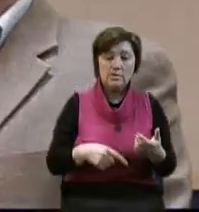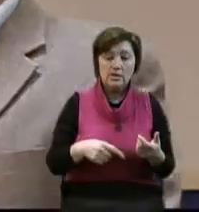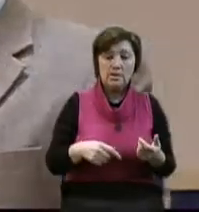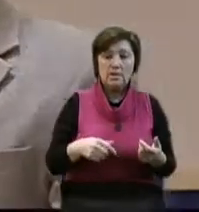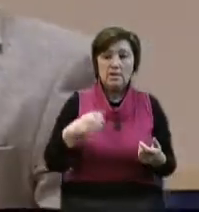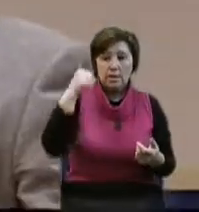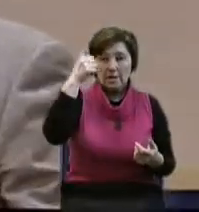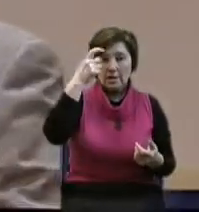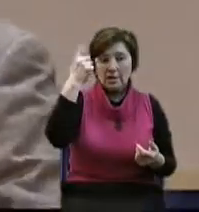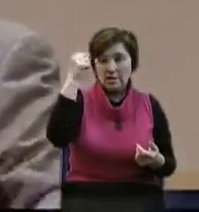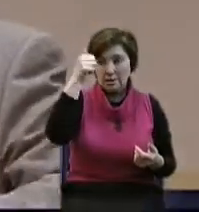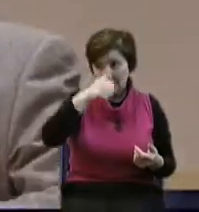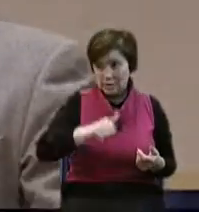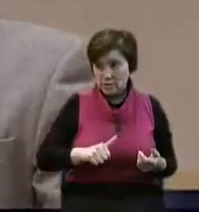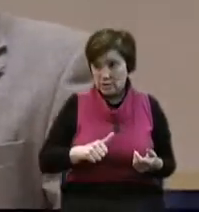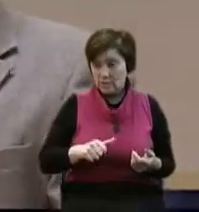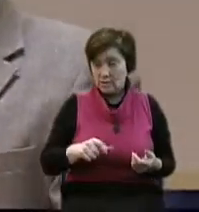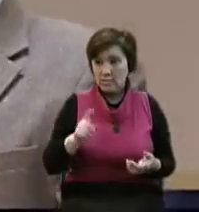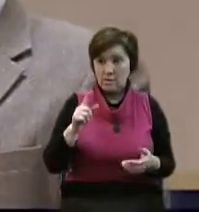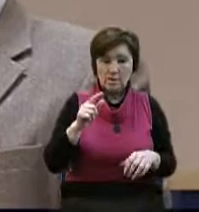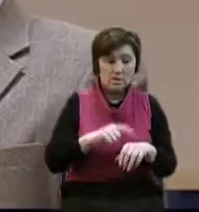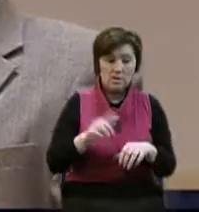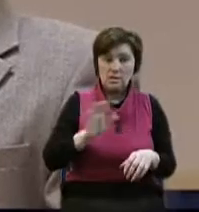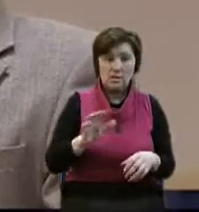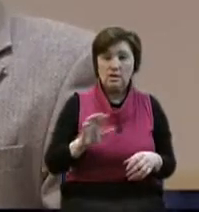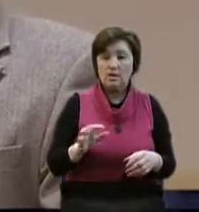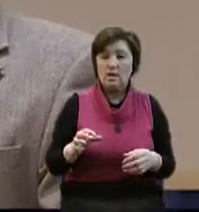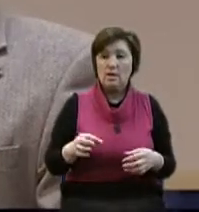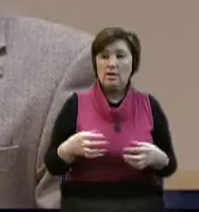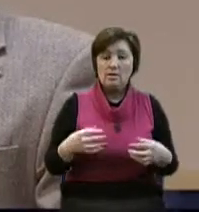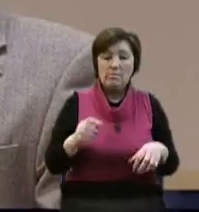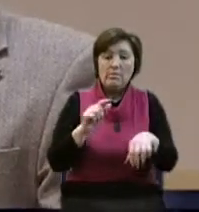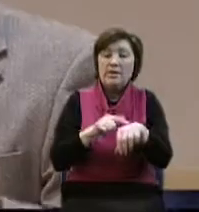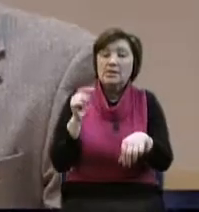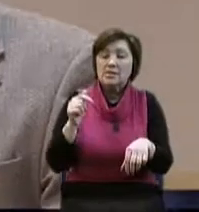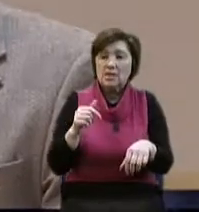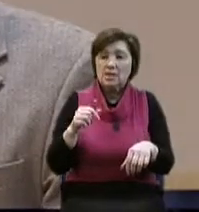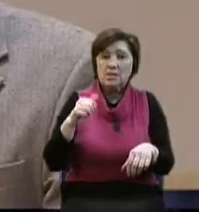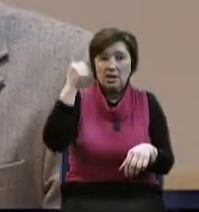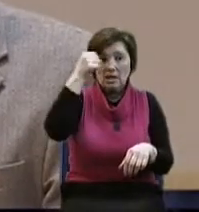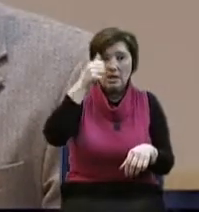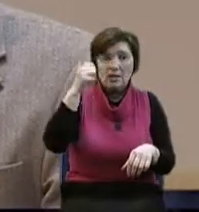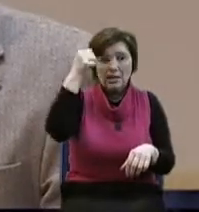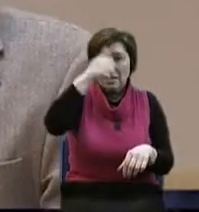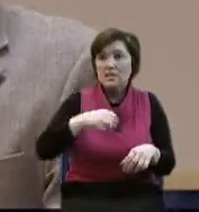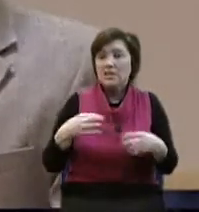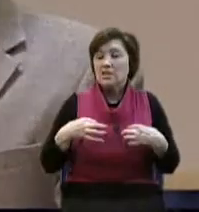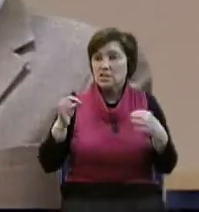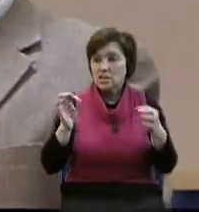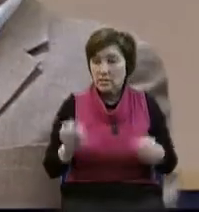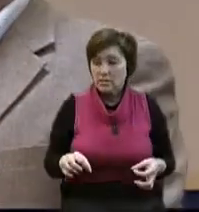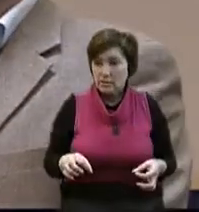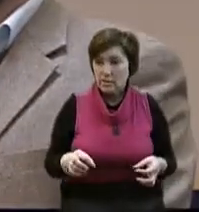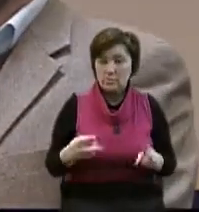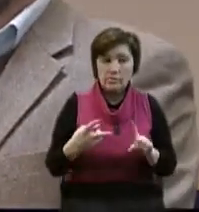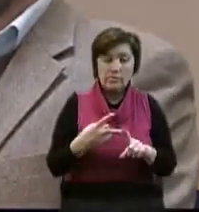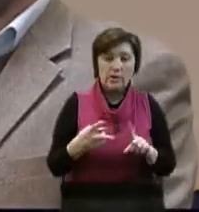Должны не прикасаться к идоложертвенному. Второе.